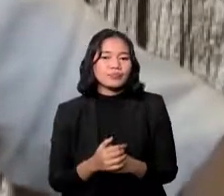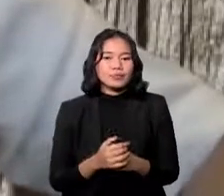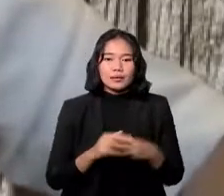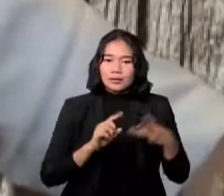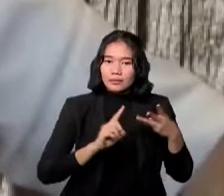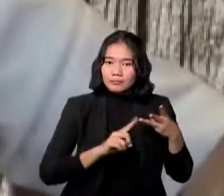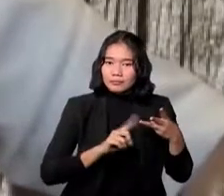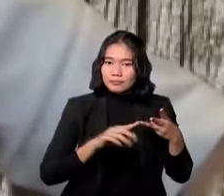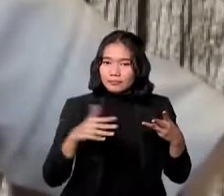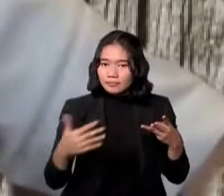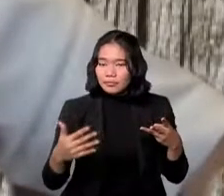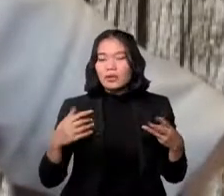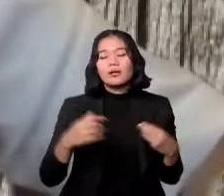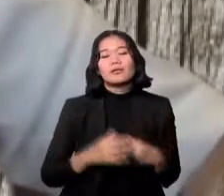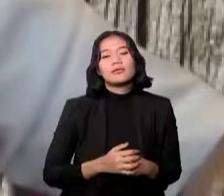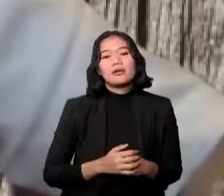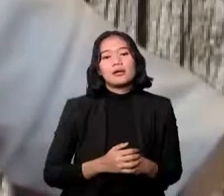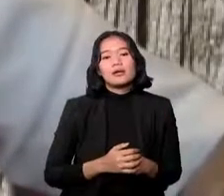Terus juga